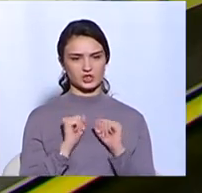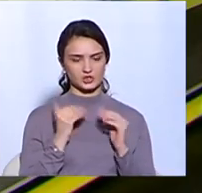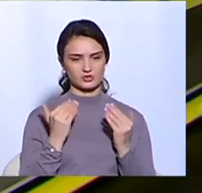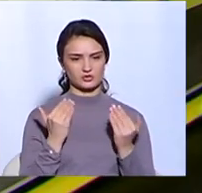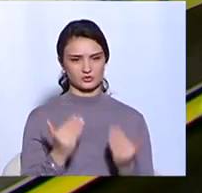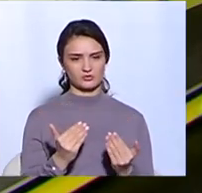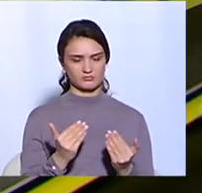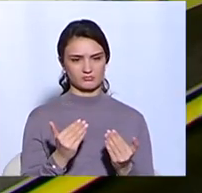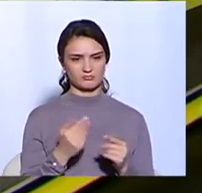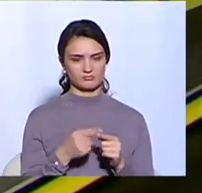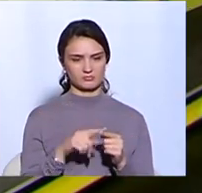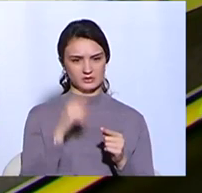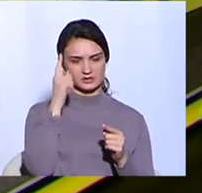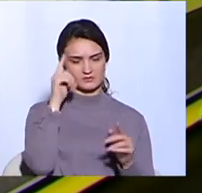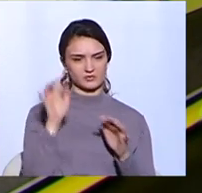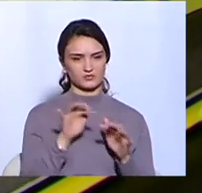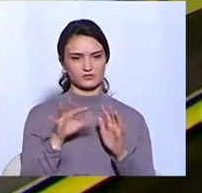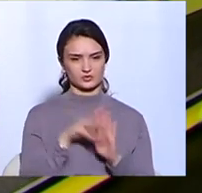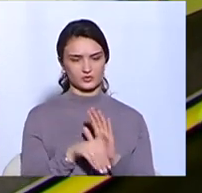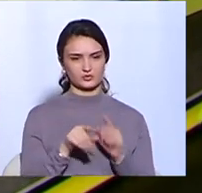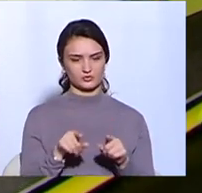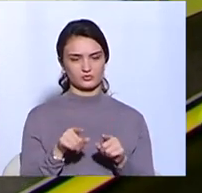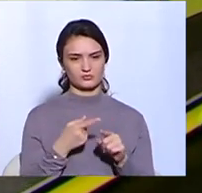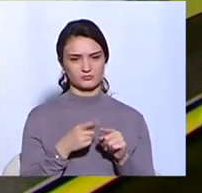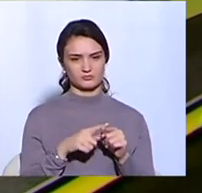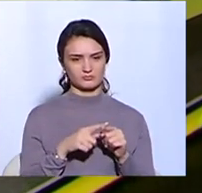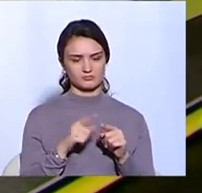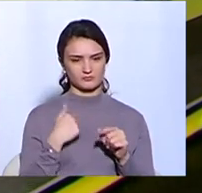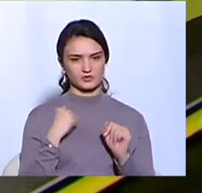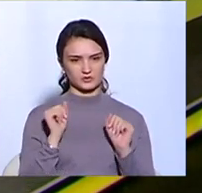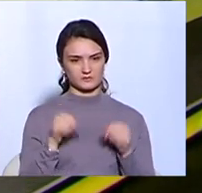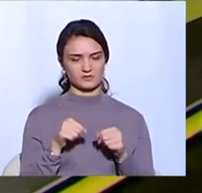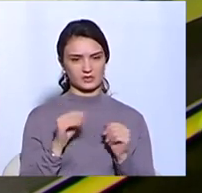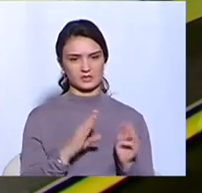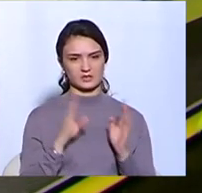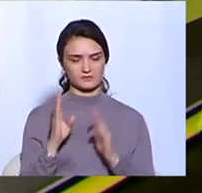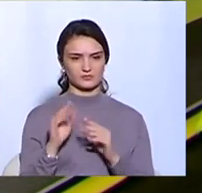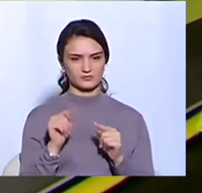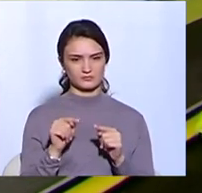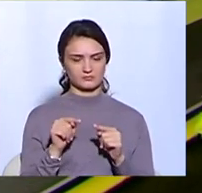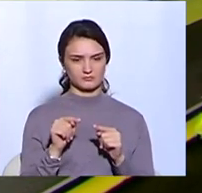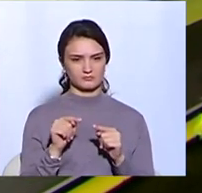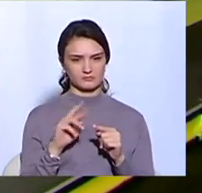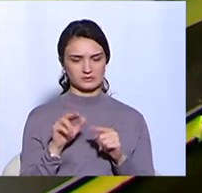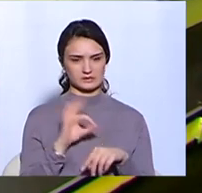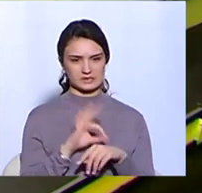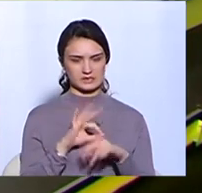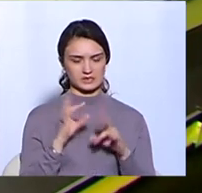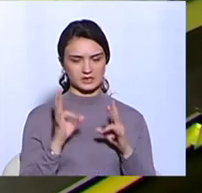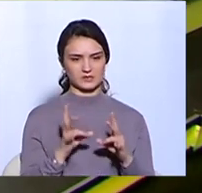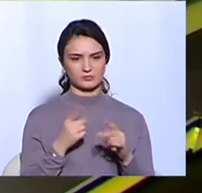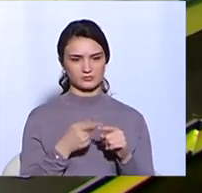ფენომენი, ვინაიდან თავის ტვინში ინერვაციის ზონები არის ახლოს, ჩვენ შეგვიძლია გადავდოთ დადებითი მაგალითი დაზიანებული